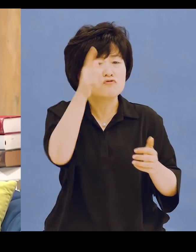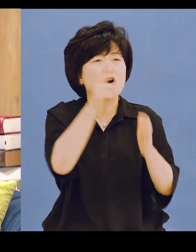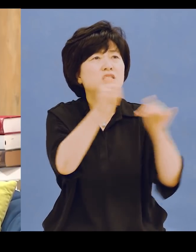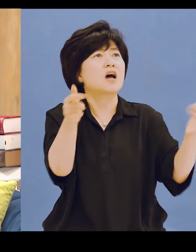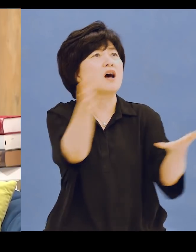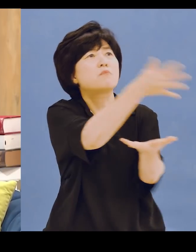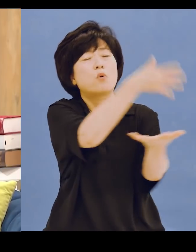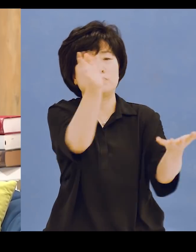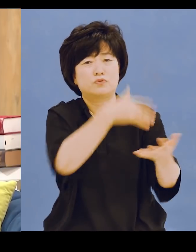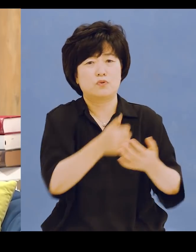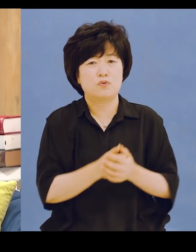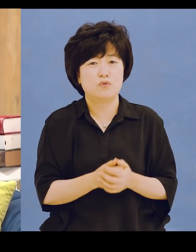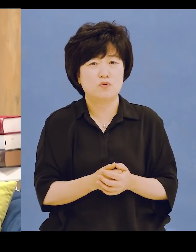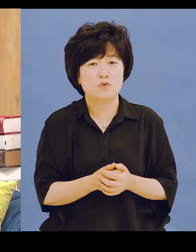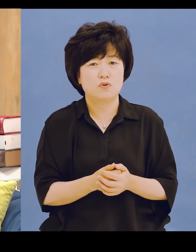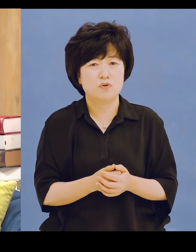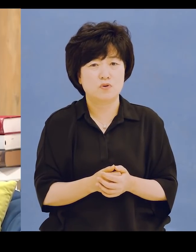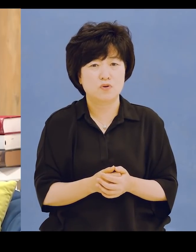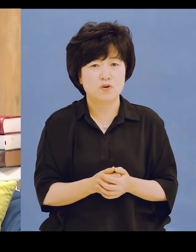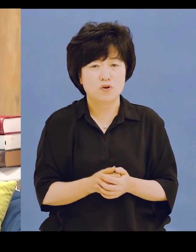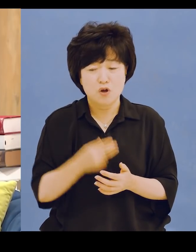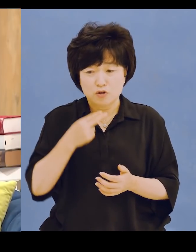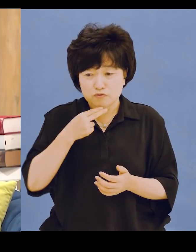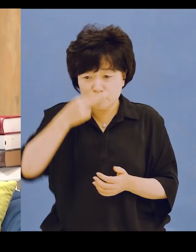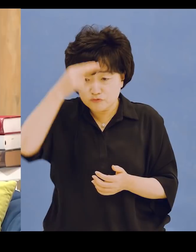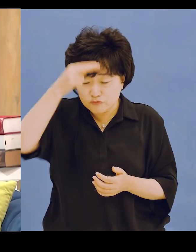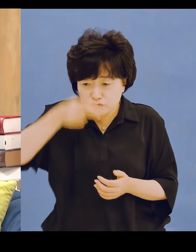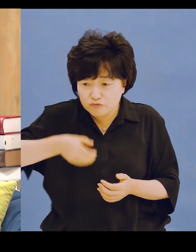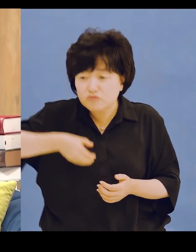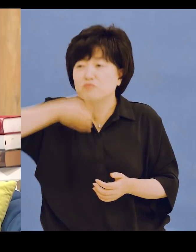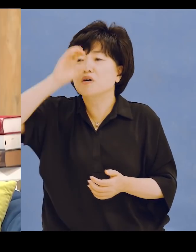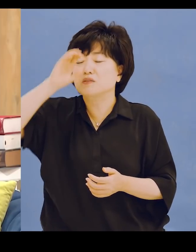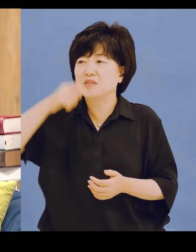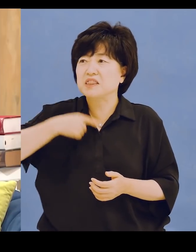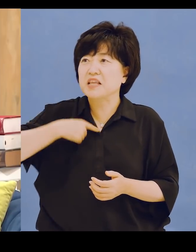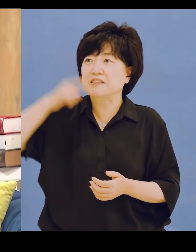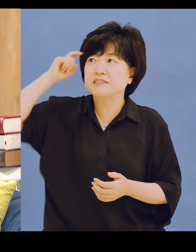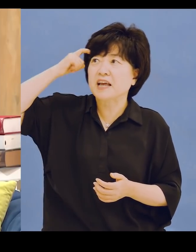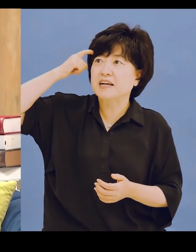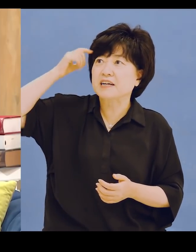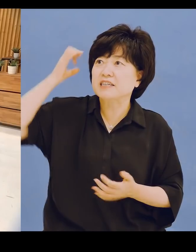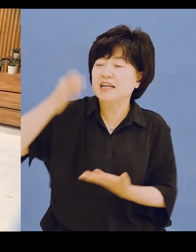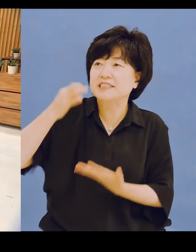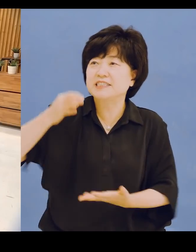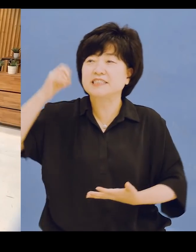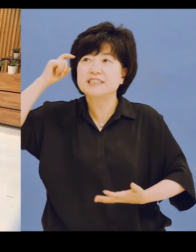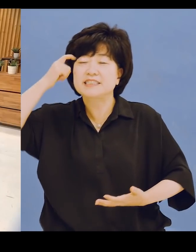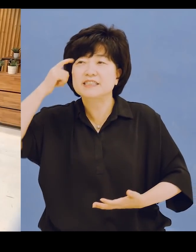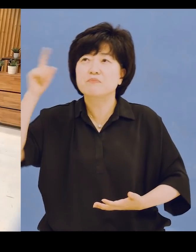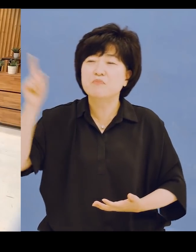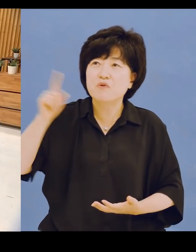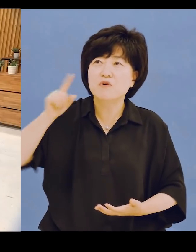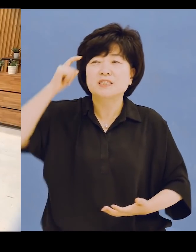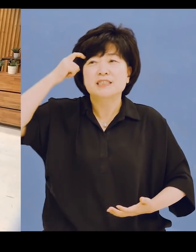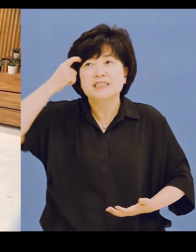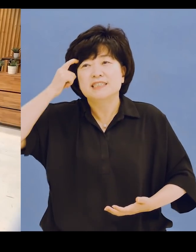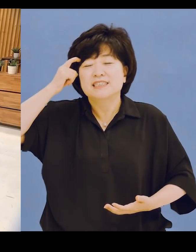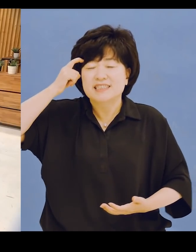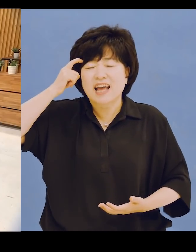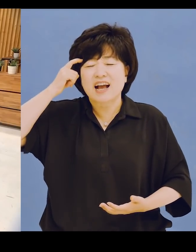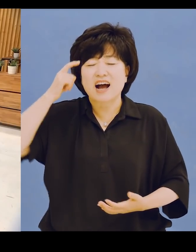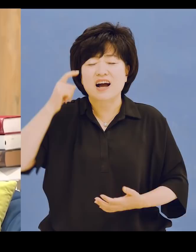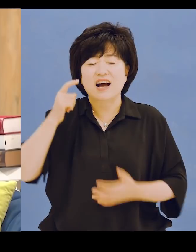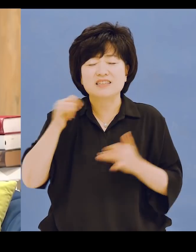젊은이들은 가득한데 소주를 하나 마셔도 거기에 의미를 부여하고 싶은 나이 아닙니까? 20대가. 그렇죠. 예, 예. 그러면 그것을